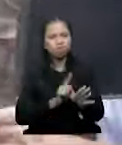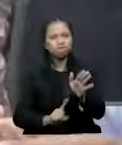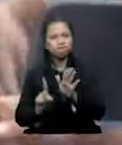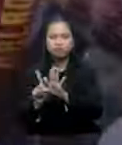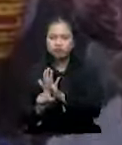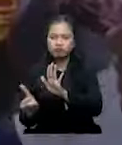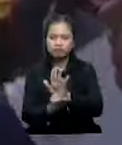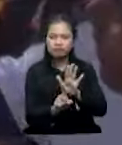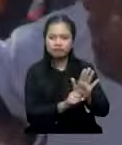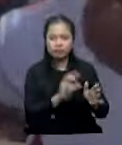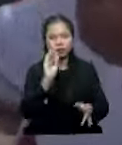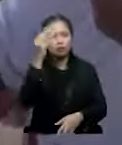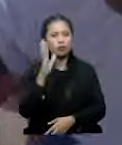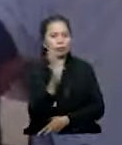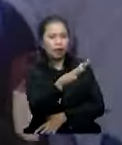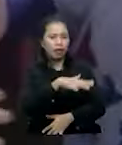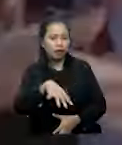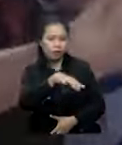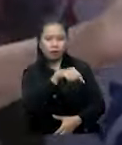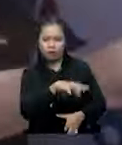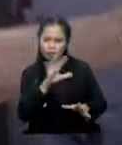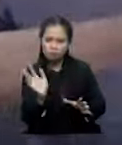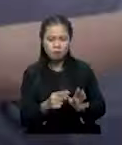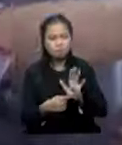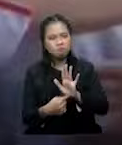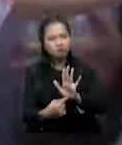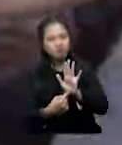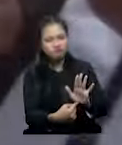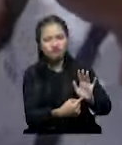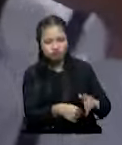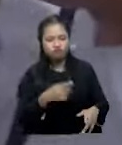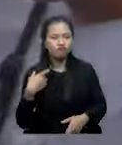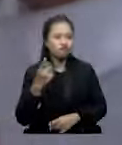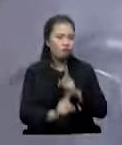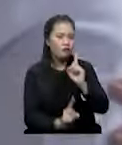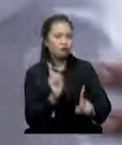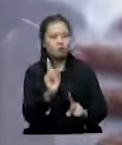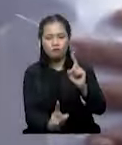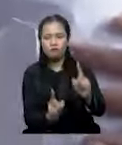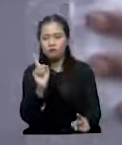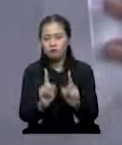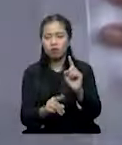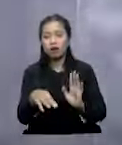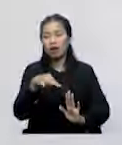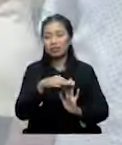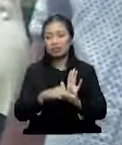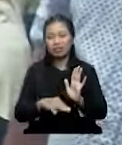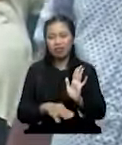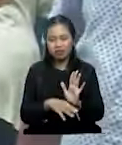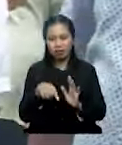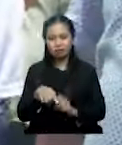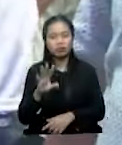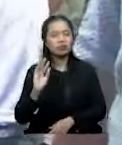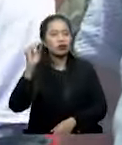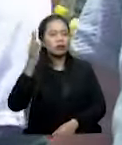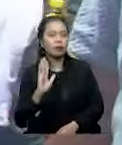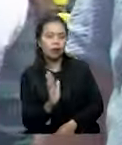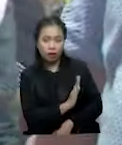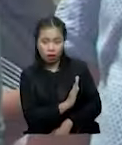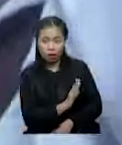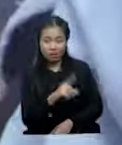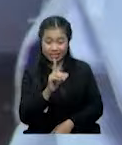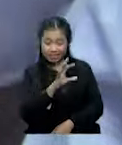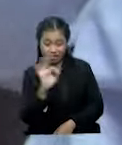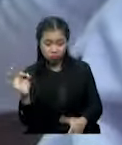bersama sejumlah caleg lainnya, disambut meriah warga kawasan Haji Ismail, Sukabumi Selatan, Kebon Jeruk, Jakarta Barat. Ribuan warga yang